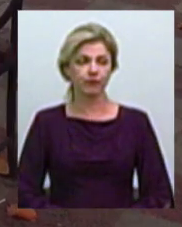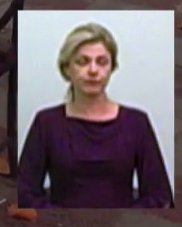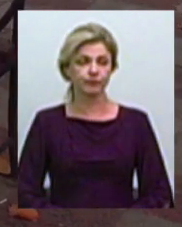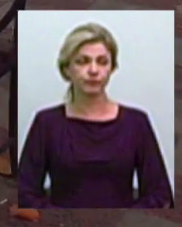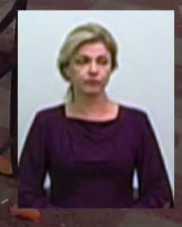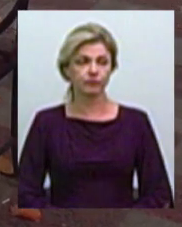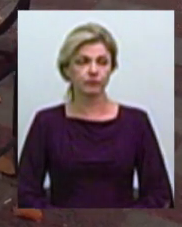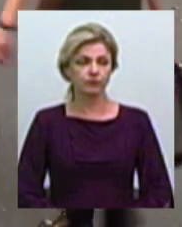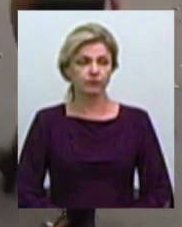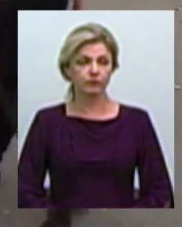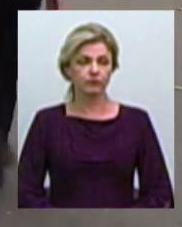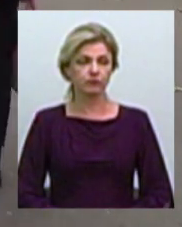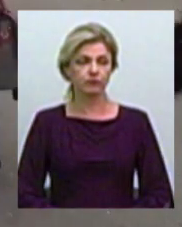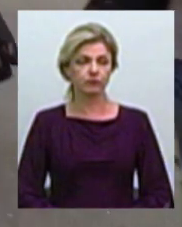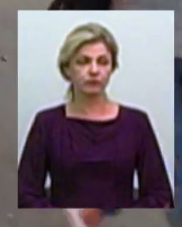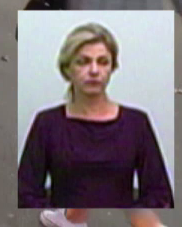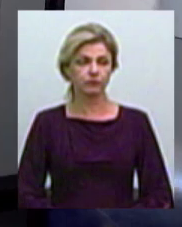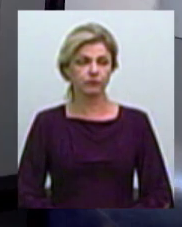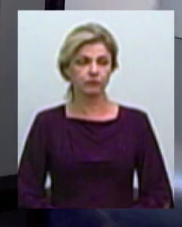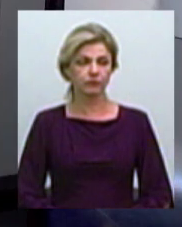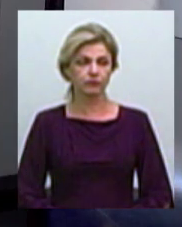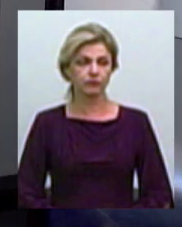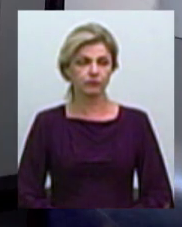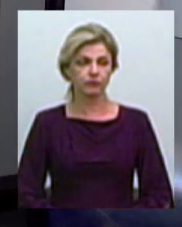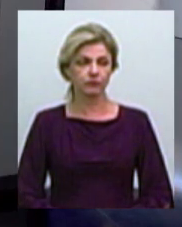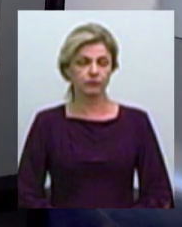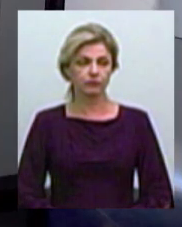Чорний. Новини на Суспільному. Миколаїв.